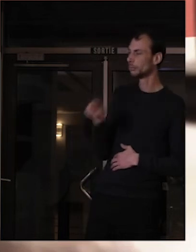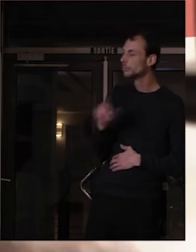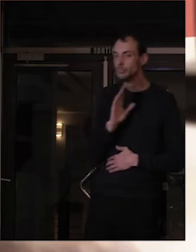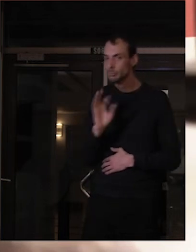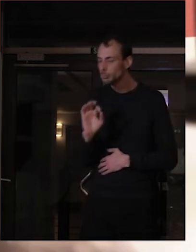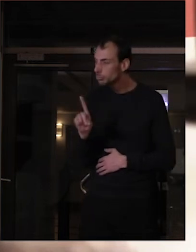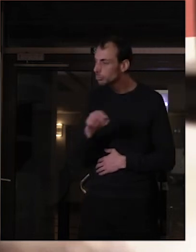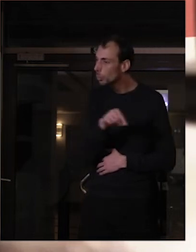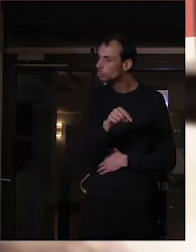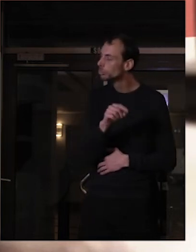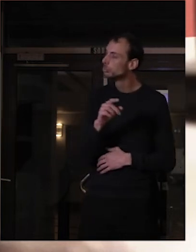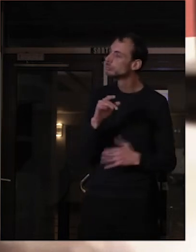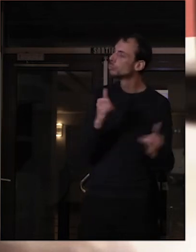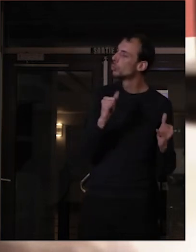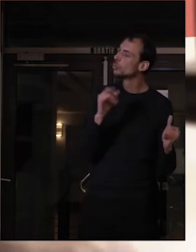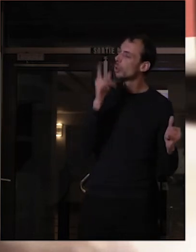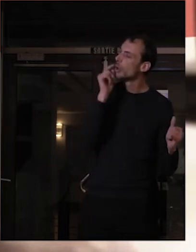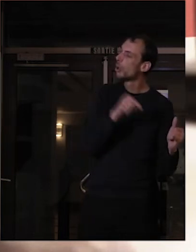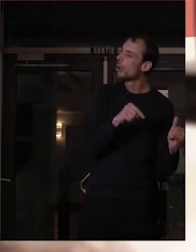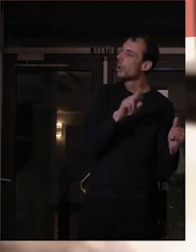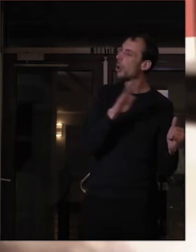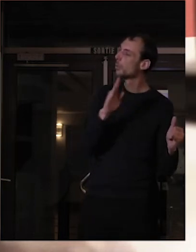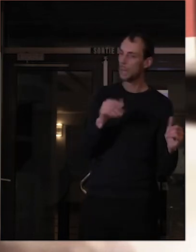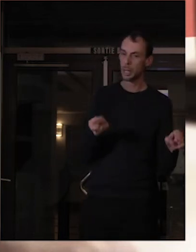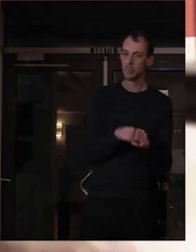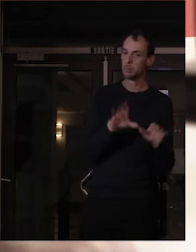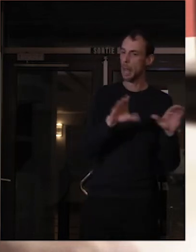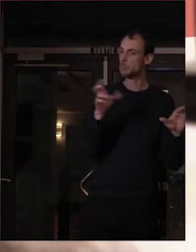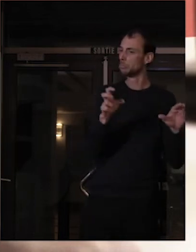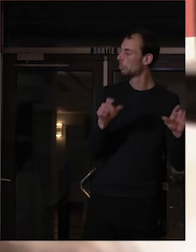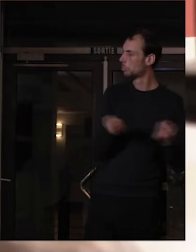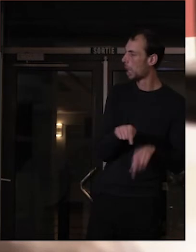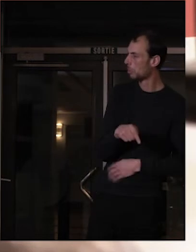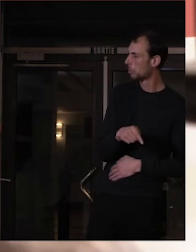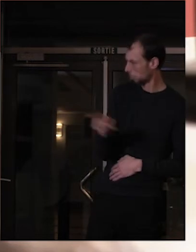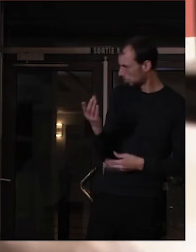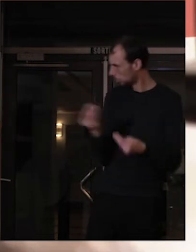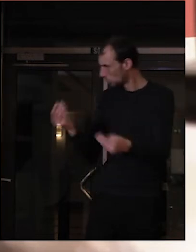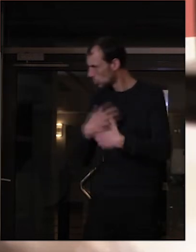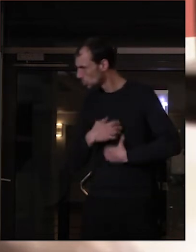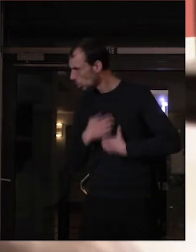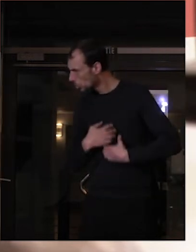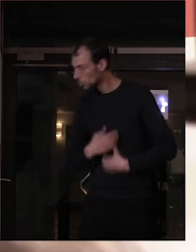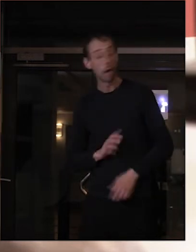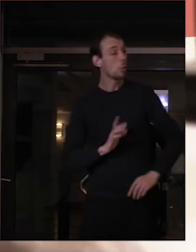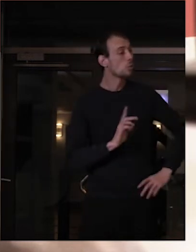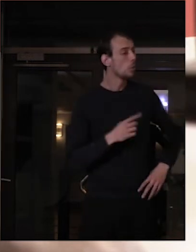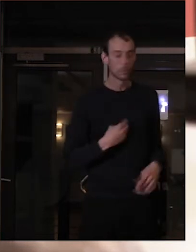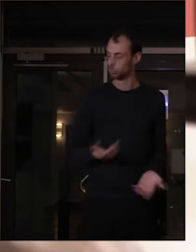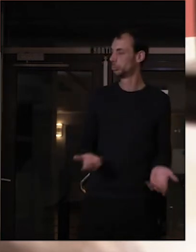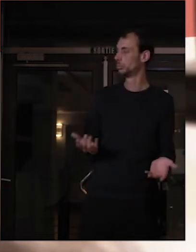même logo sur la même fesse. Est-ce que ça vous a posé un problème ? » Ah ben non. Pourquoi ? Parce